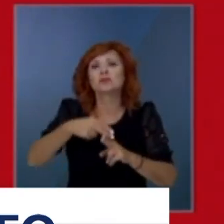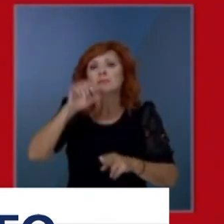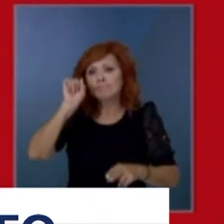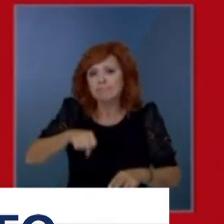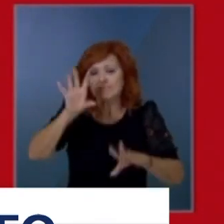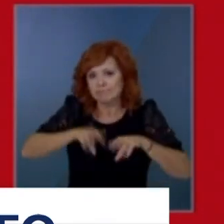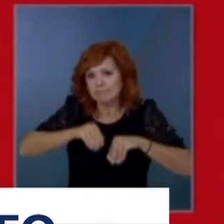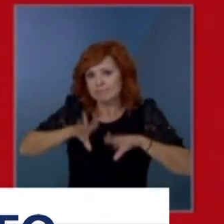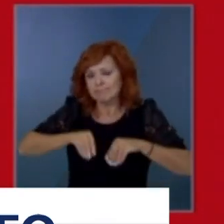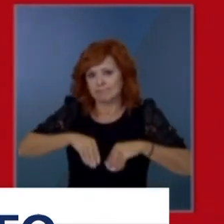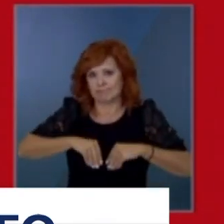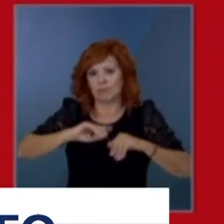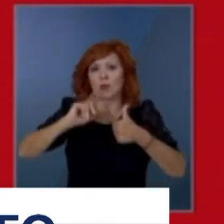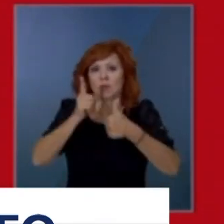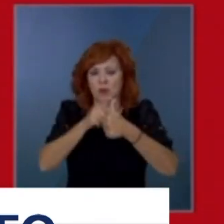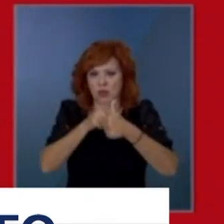Παραδοχή πρώτη.